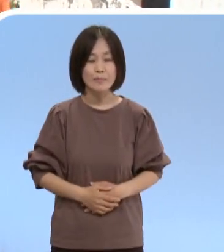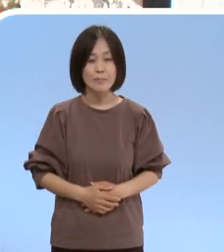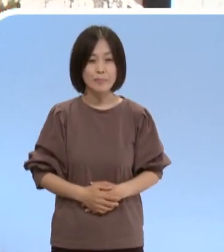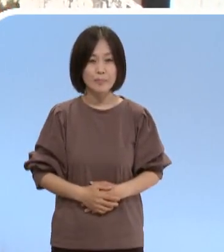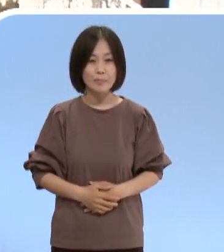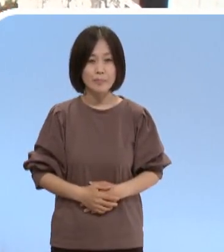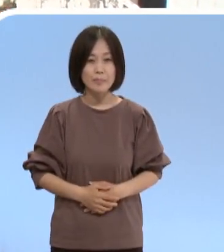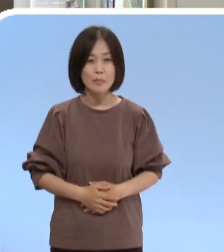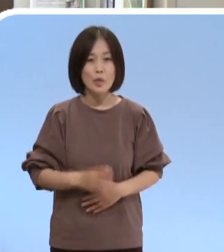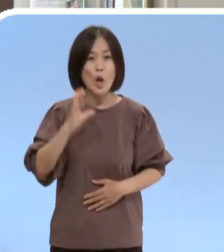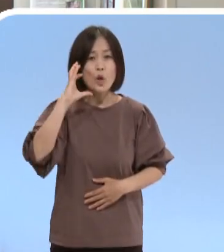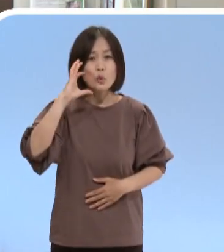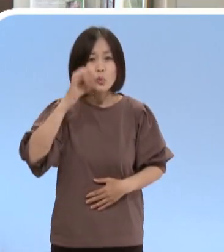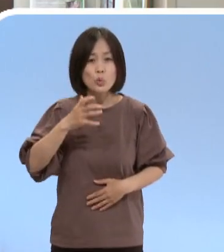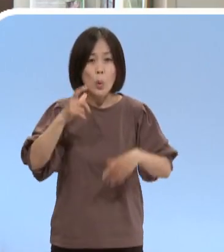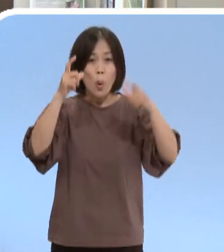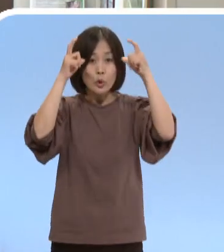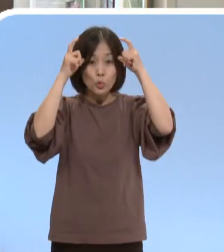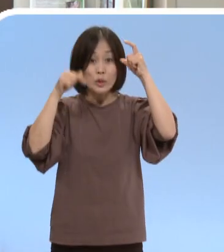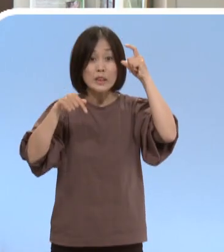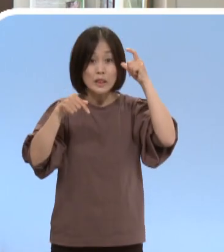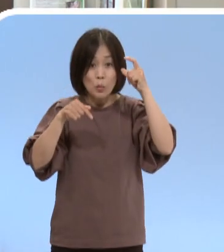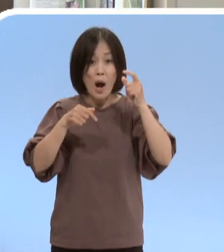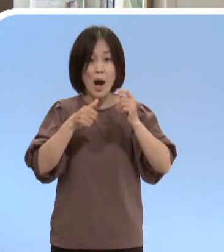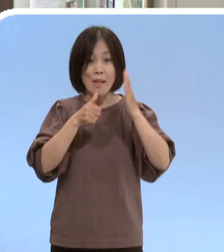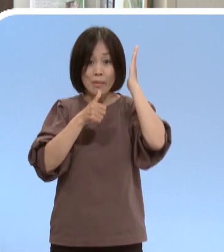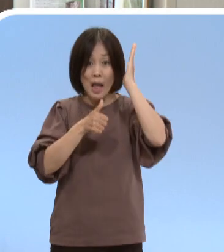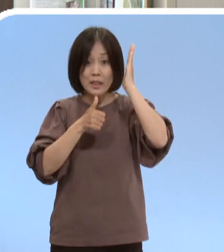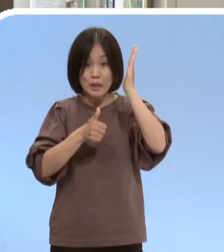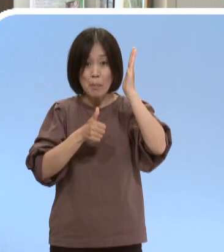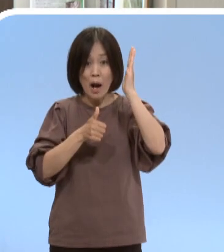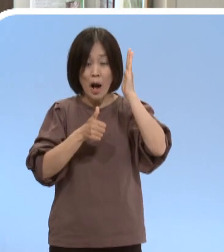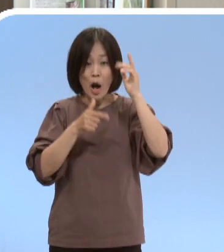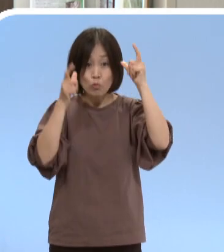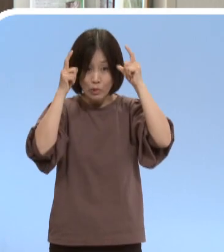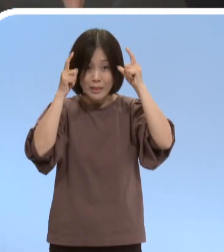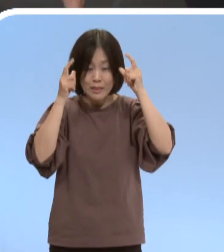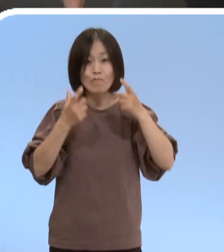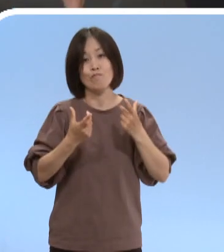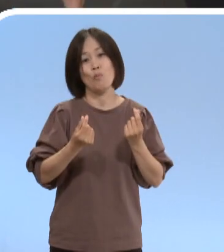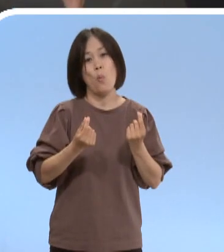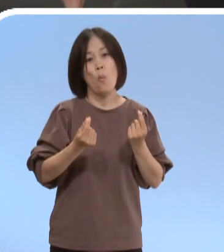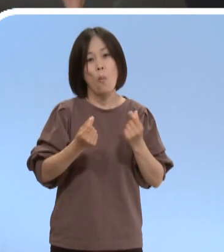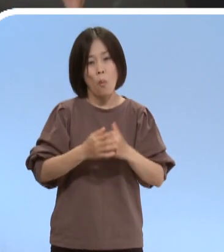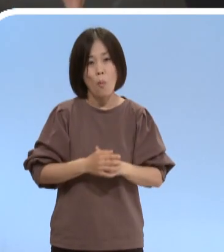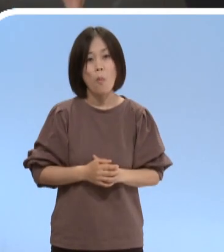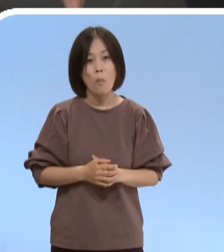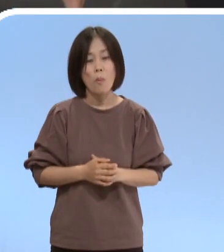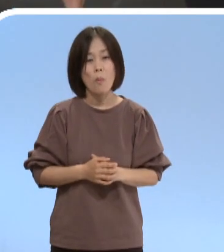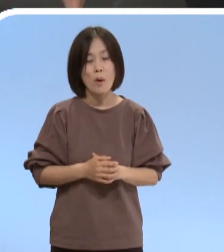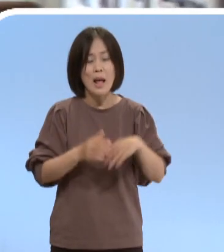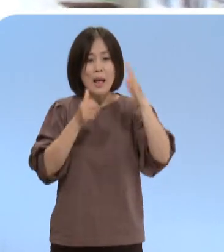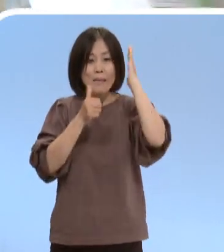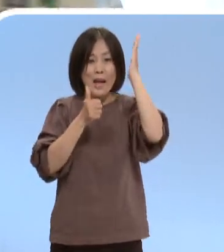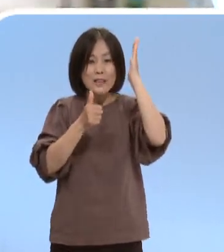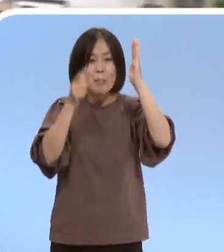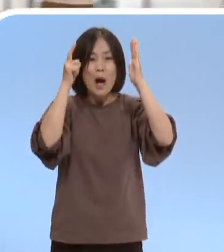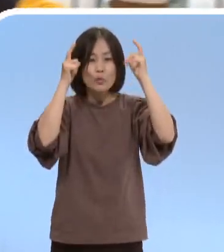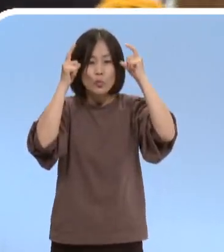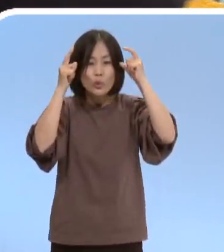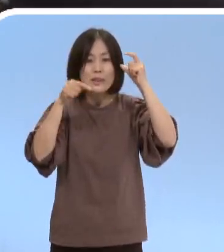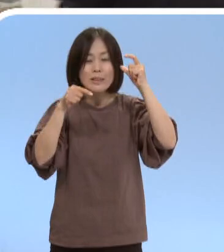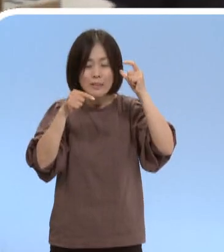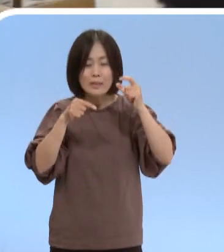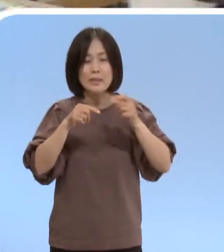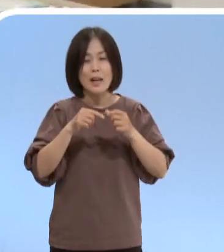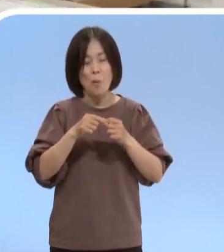どうぞ。 そのすごい牛っていうのが、はい、田島牛ですか？ そうなんです。その田島牛を語